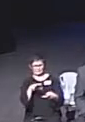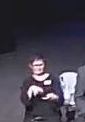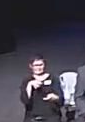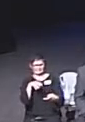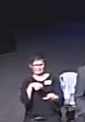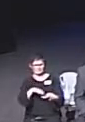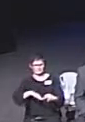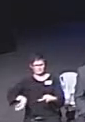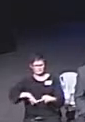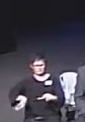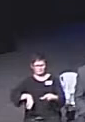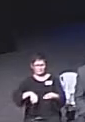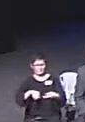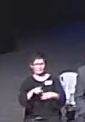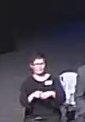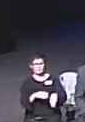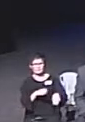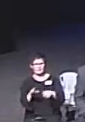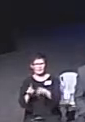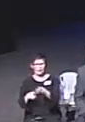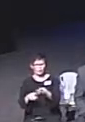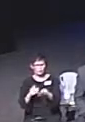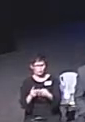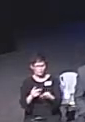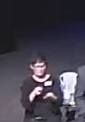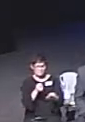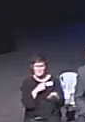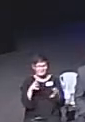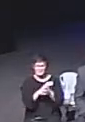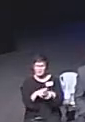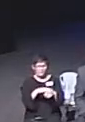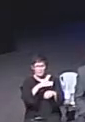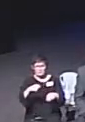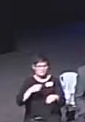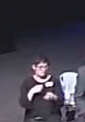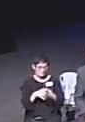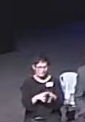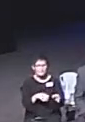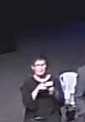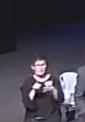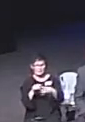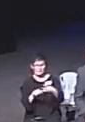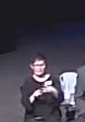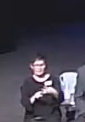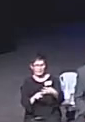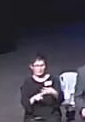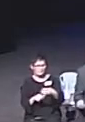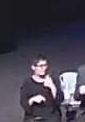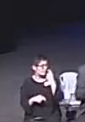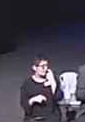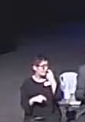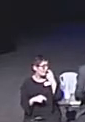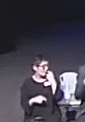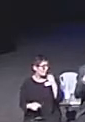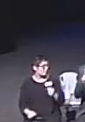Jätetään se viimeiseksi, tehdään näin. Mennään neloseen, koska mä en saa selvää käsialasta. Ja nelonen on lisätyn todellisuuden